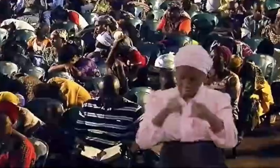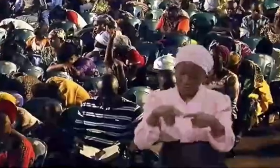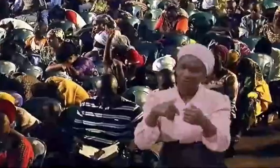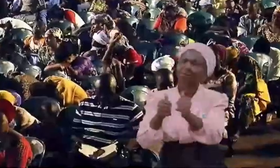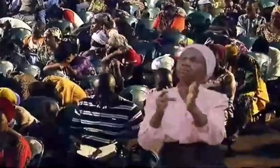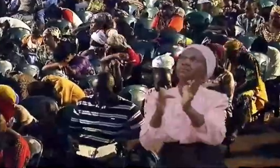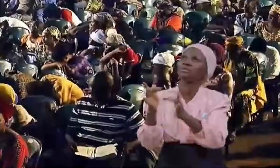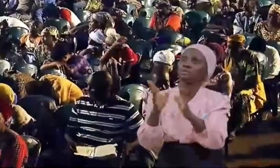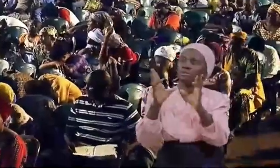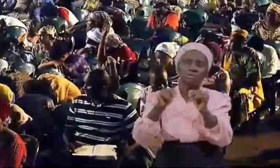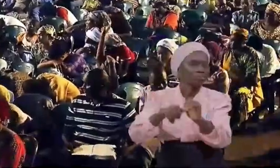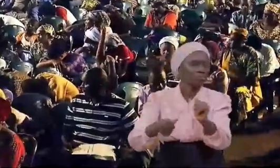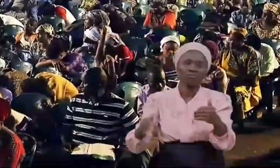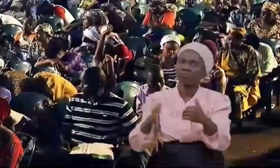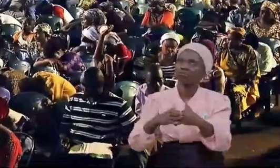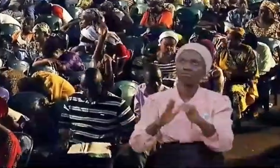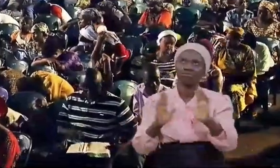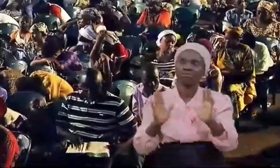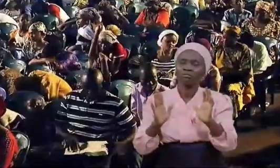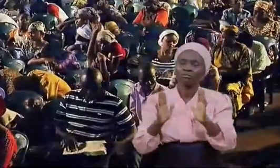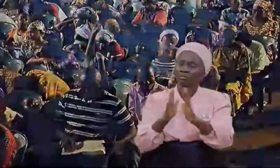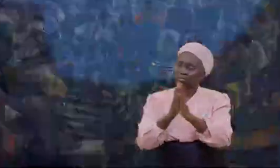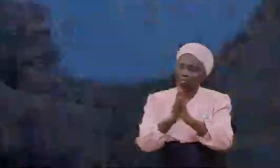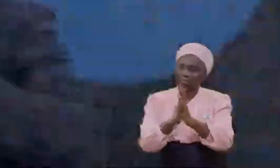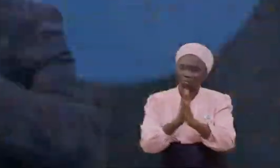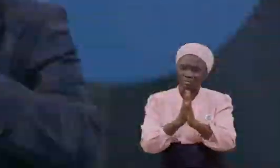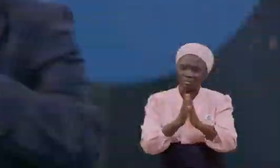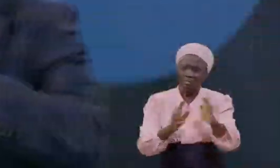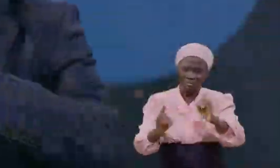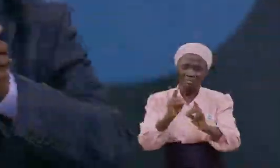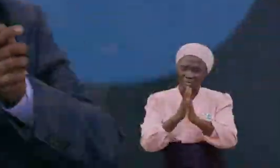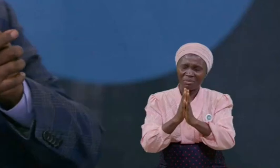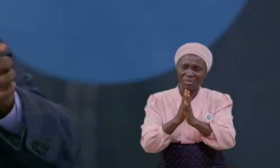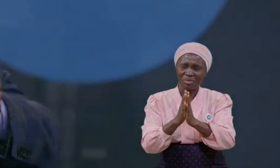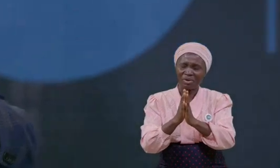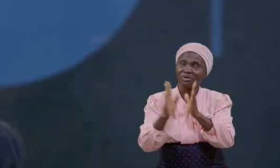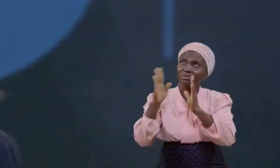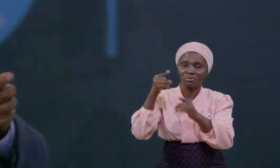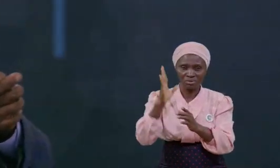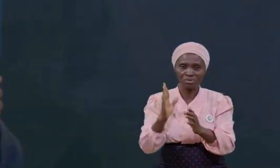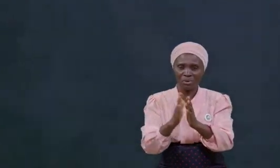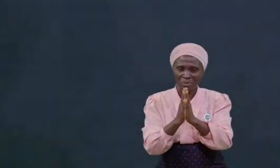Point de retour. Le monde derrière moi, la croix devant moi.